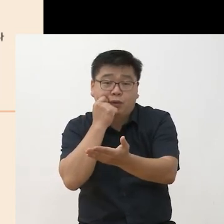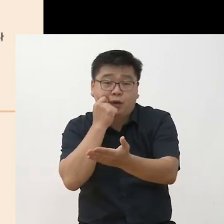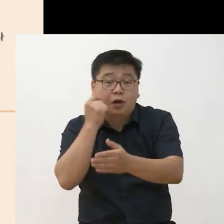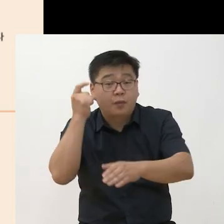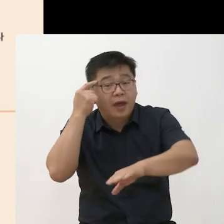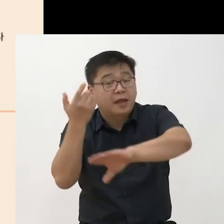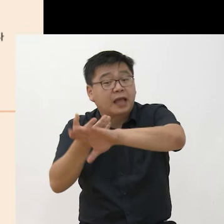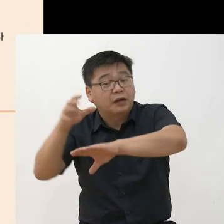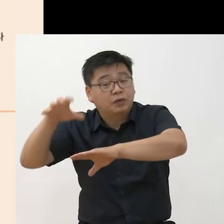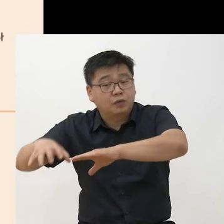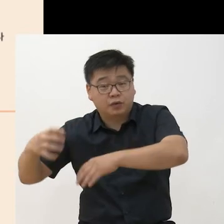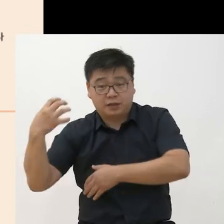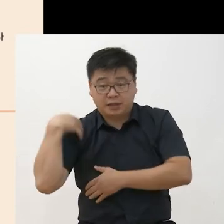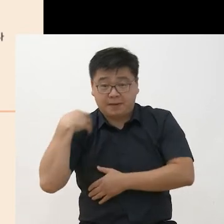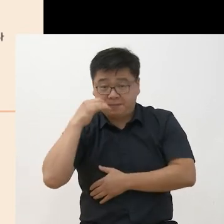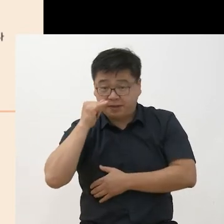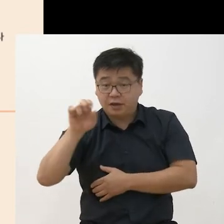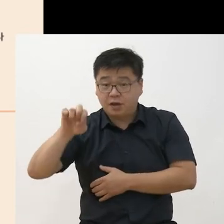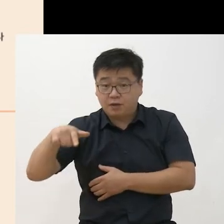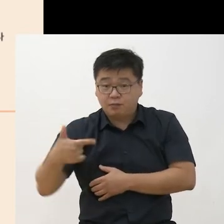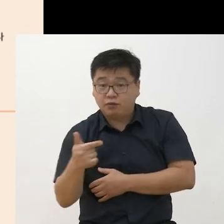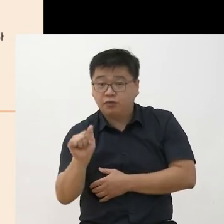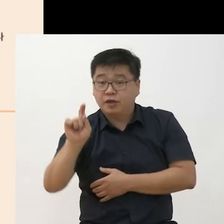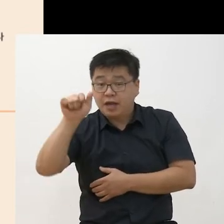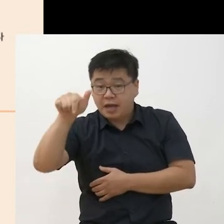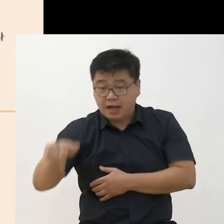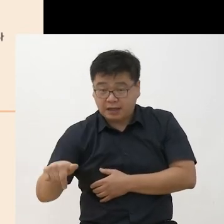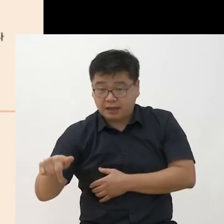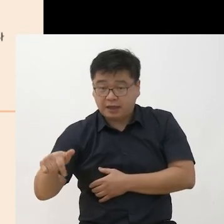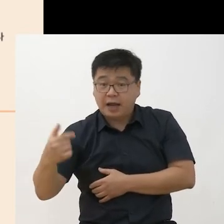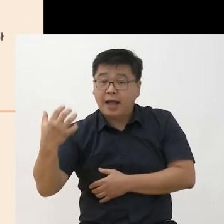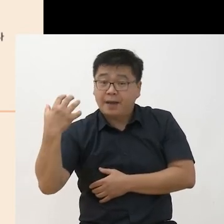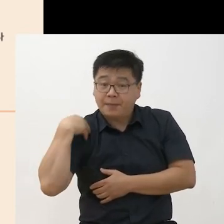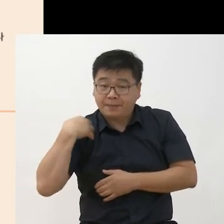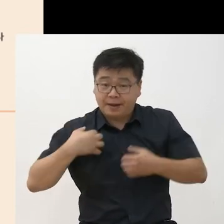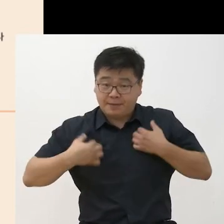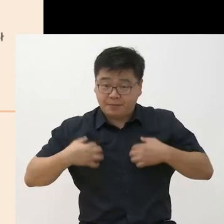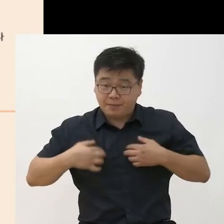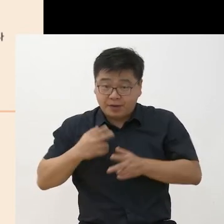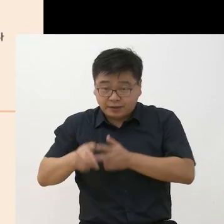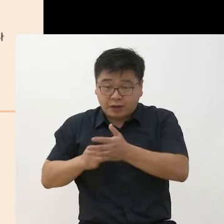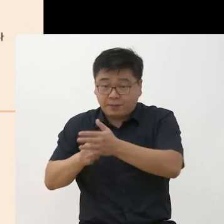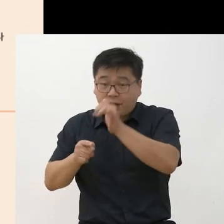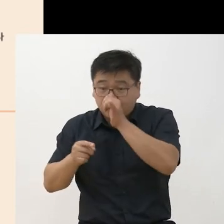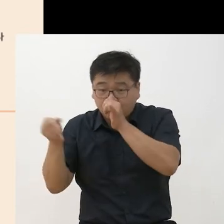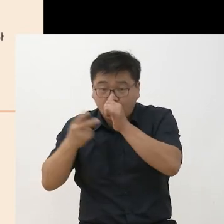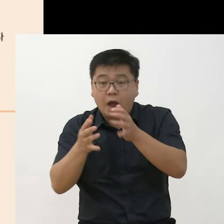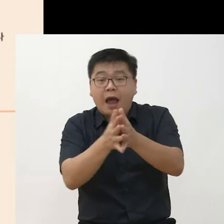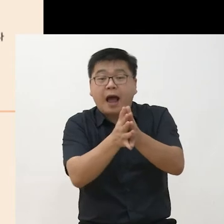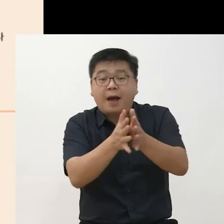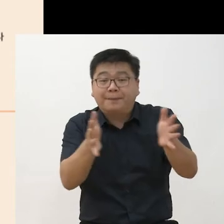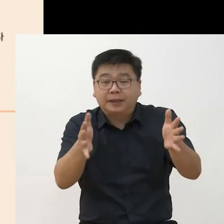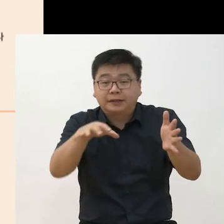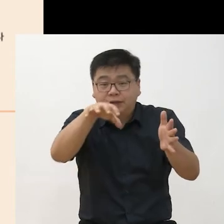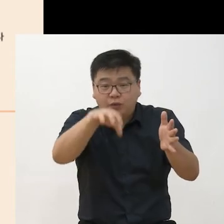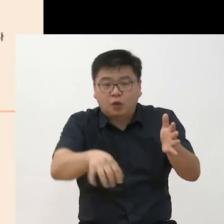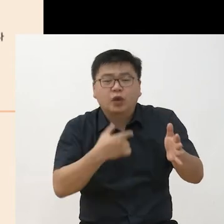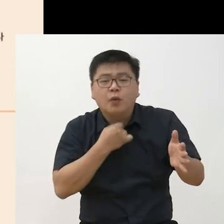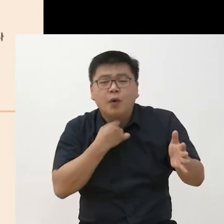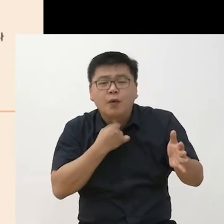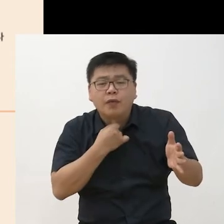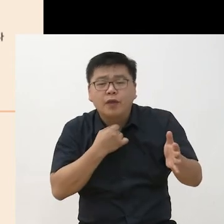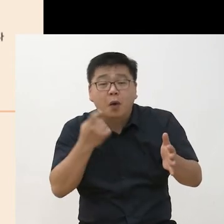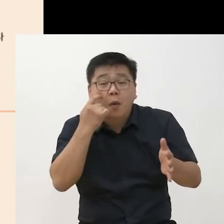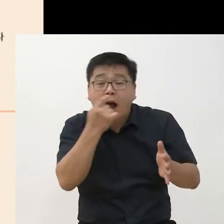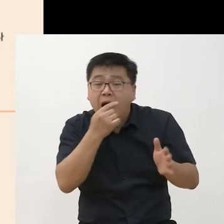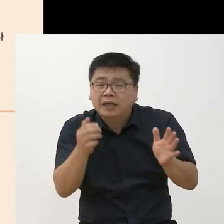주체가 수행하고 있는 문학 분야 향유 사업과의 역할 분담, 그리고 아파트 단지의 시설과 수요 현황 등을 감안한